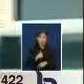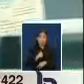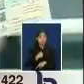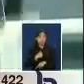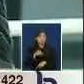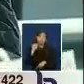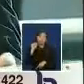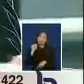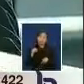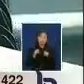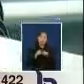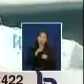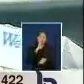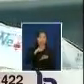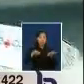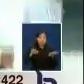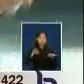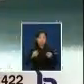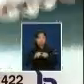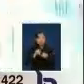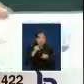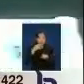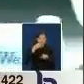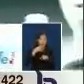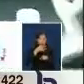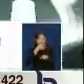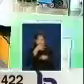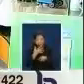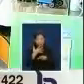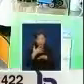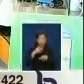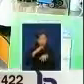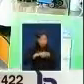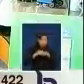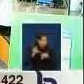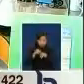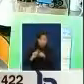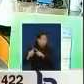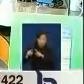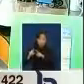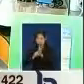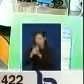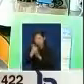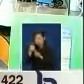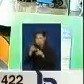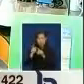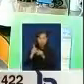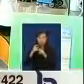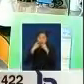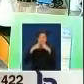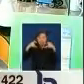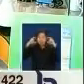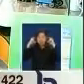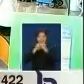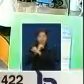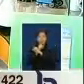าอาจจะที่เด็กเนี่ยเรากลัวว่าจะติดเชื้อมากขึ้นหรือจะเชื้อตัวอื่นอาจจะมาเขาเมื่อเขาเป็นอยู่เขาก็ปิด